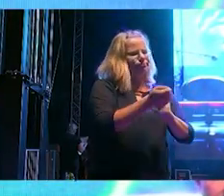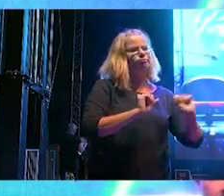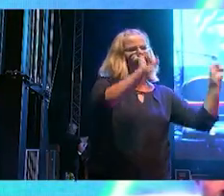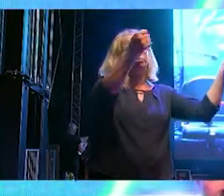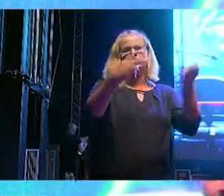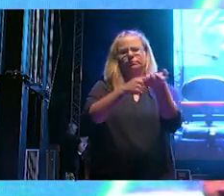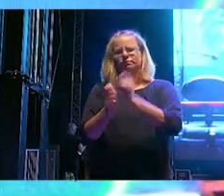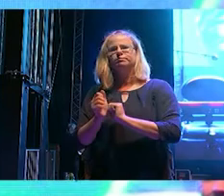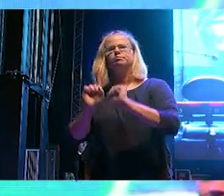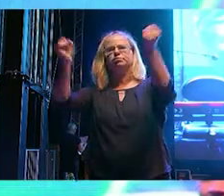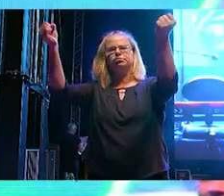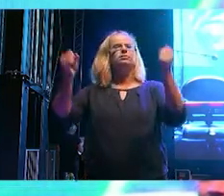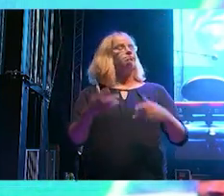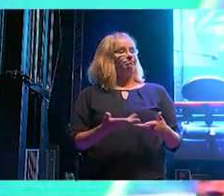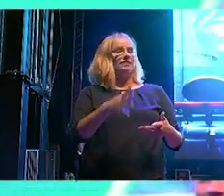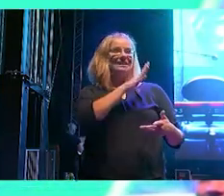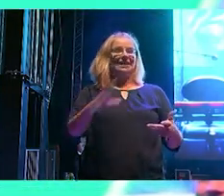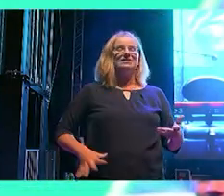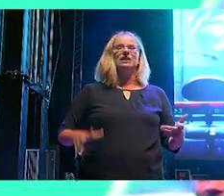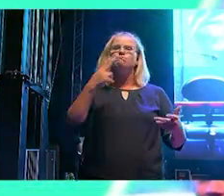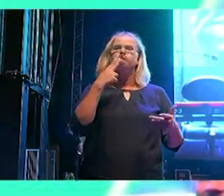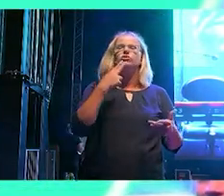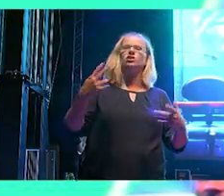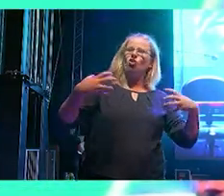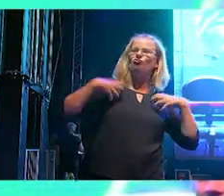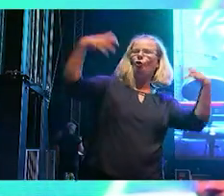buntes, ein fröhliches Sachsen ist möglich. Ihr alle seid der